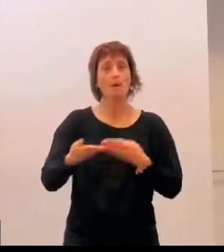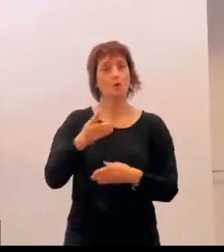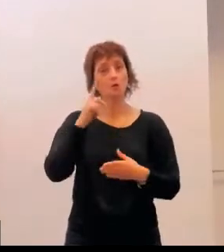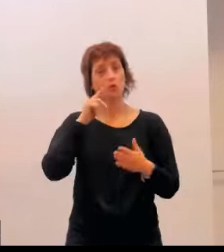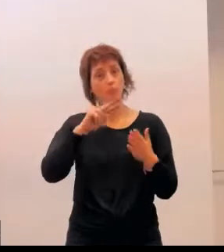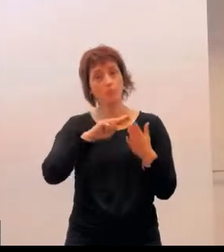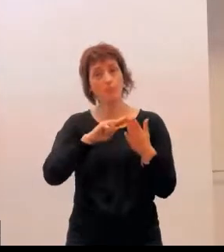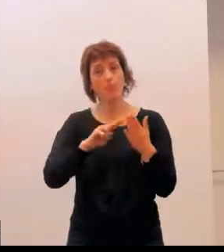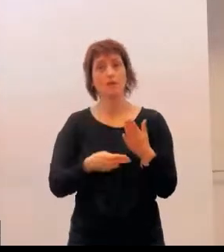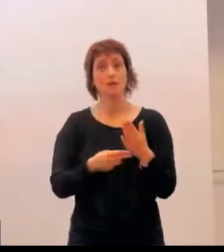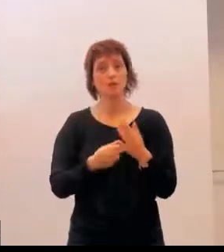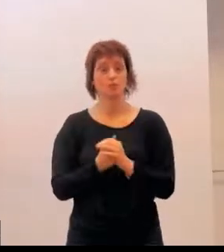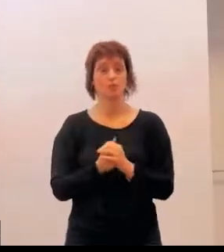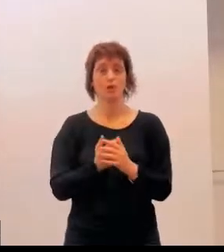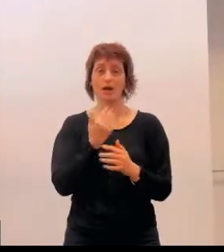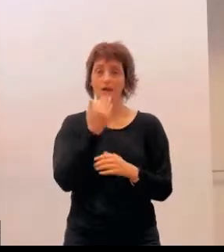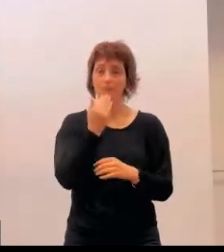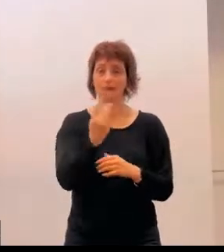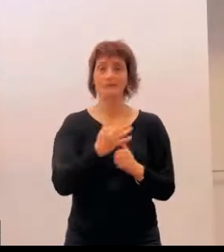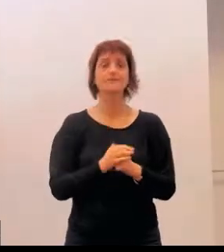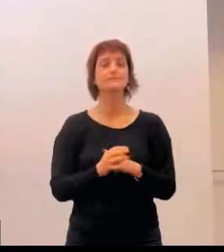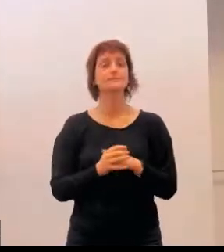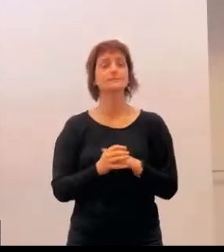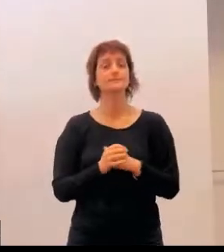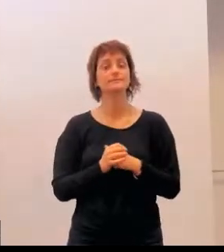afférente. Merci.